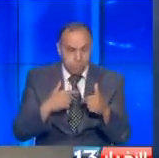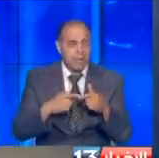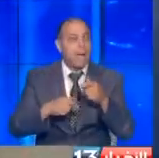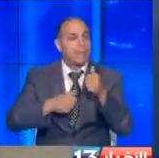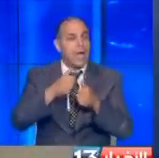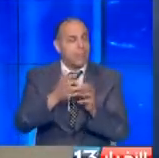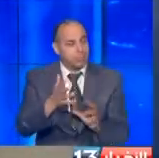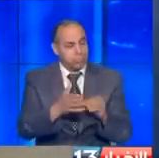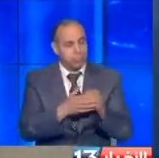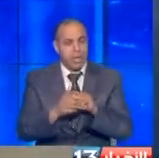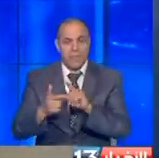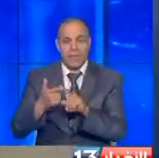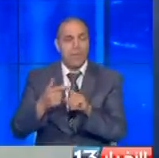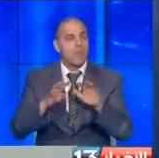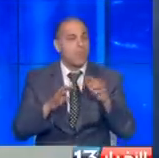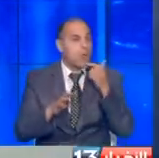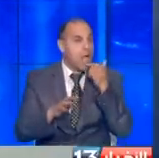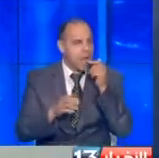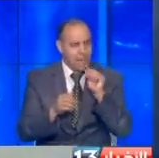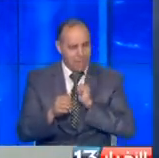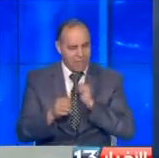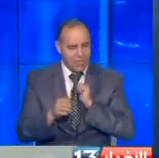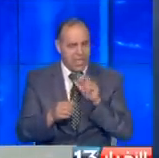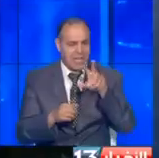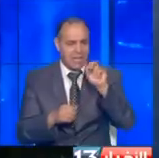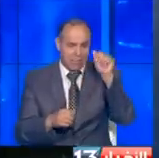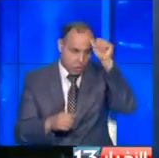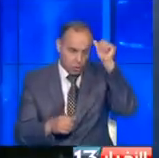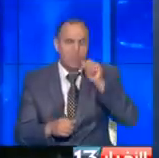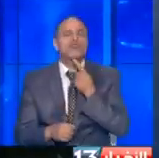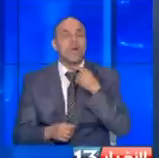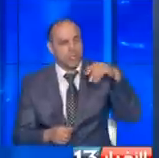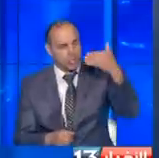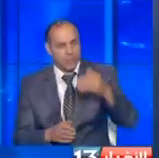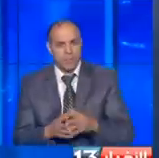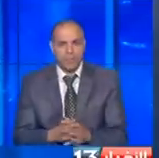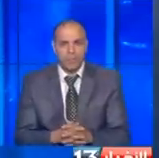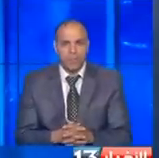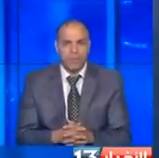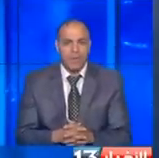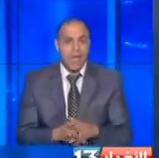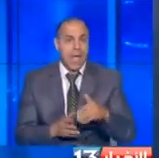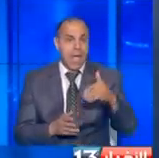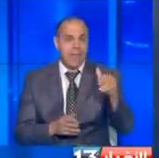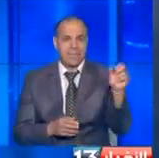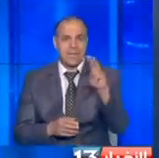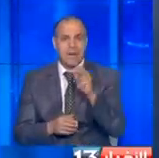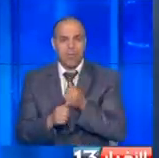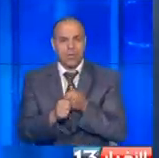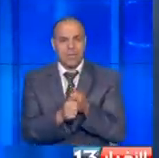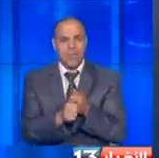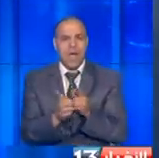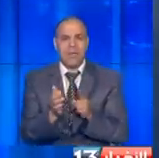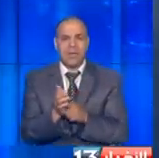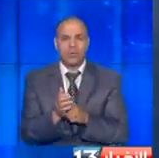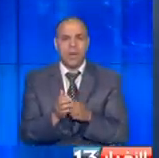الالتحاق بالمدارس العددية النموذجية سيتم في 30 من جوان الجاري. وعلى هامش زيارة المتابعة التي